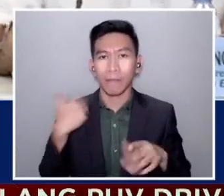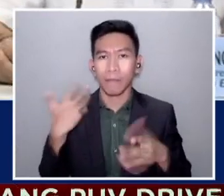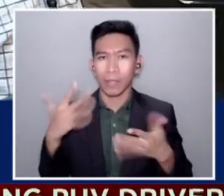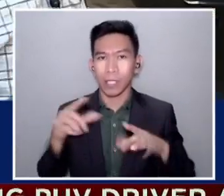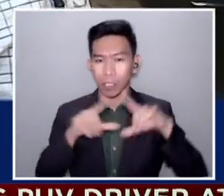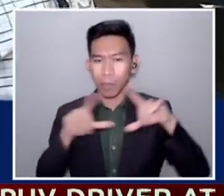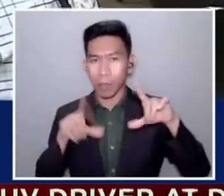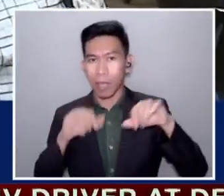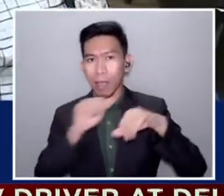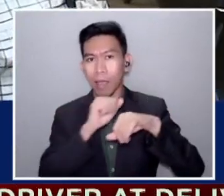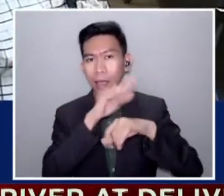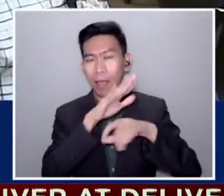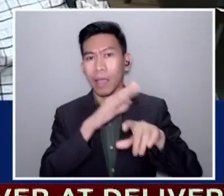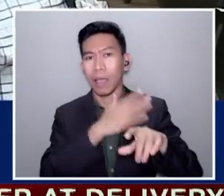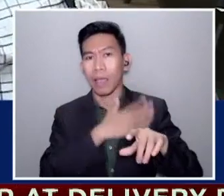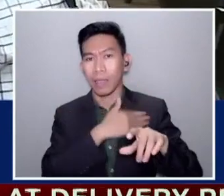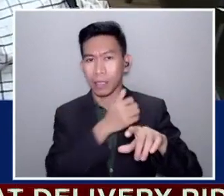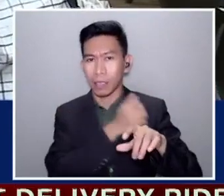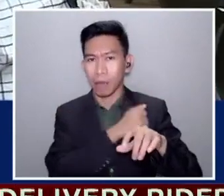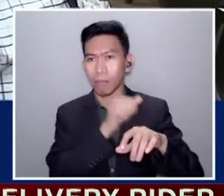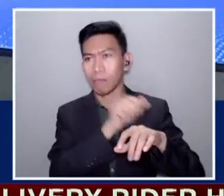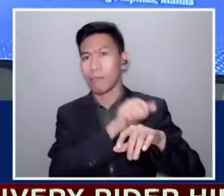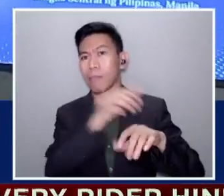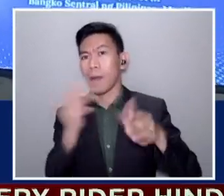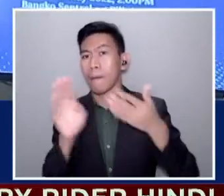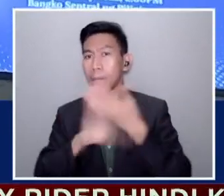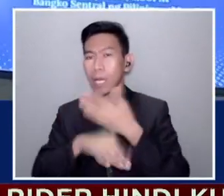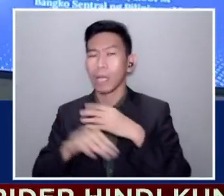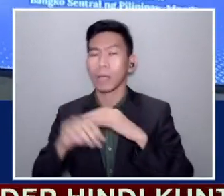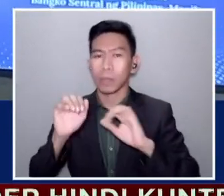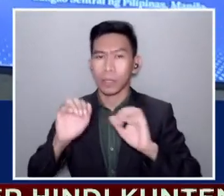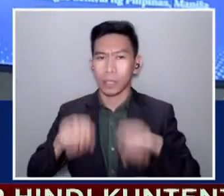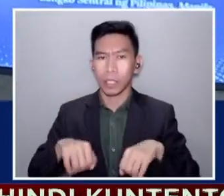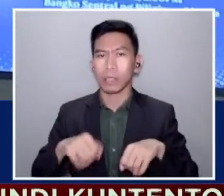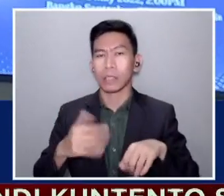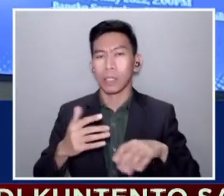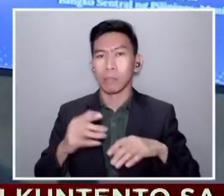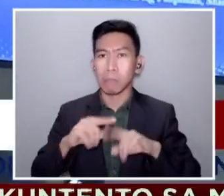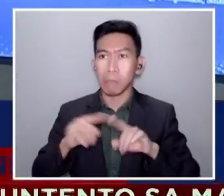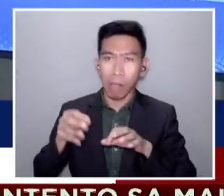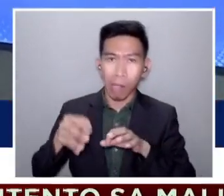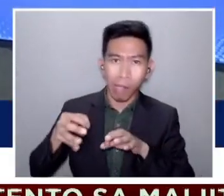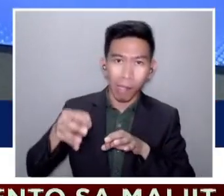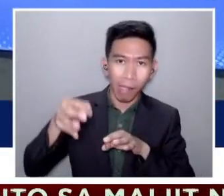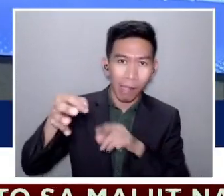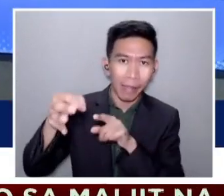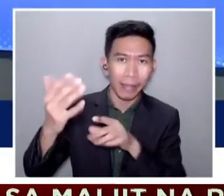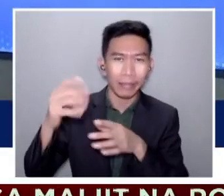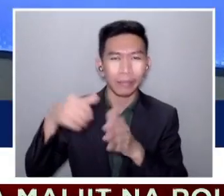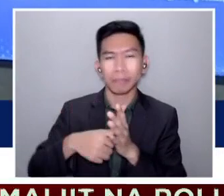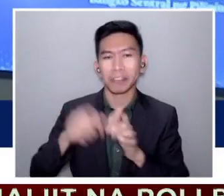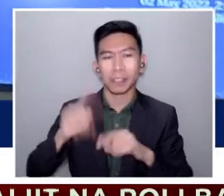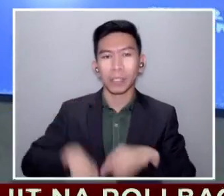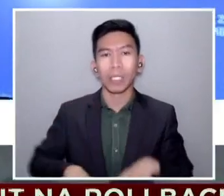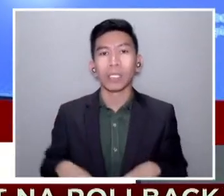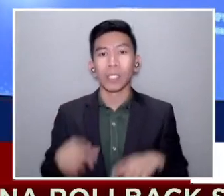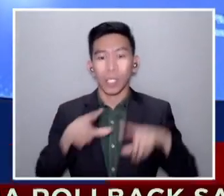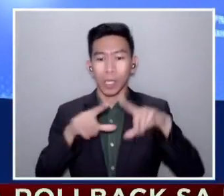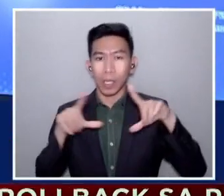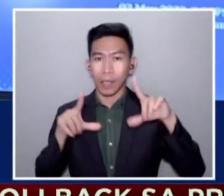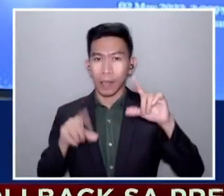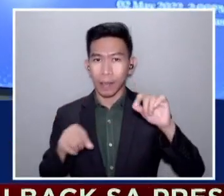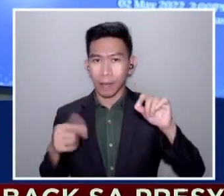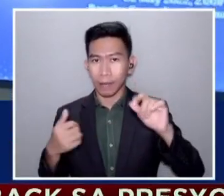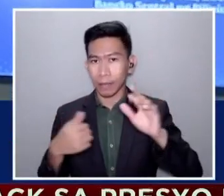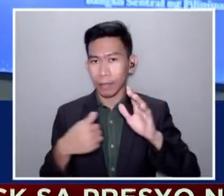sa konsulado, kaya malabong i-extend nila ang botohan. Sa pagkaalam ko, lahat na po ng balota na ipadala na kasi voting by mail po